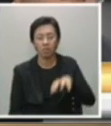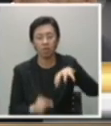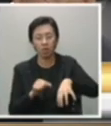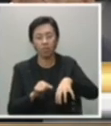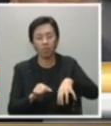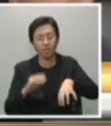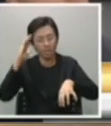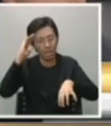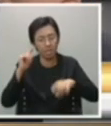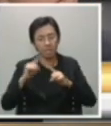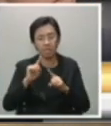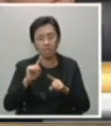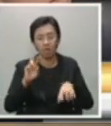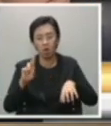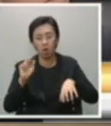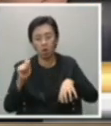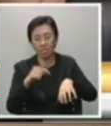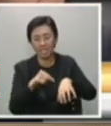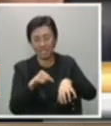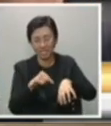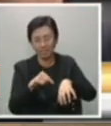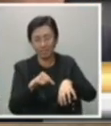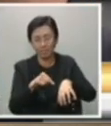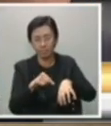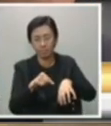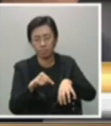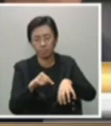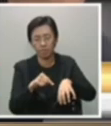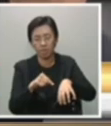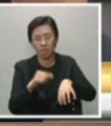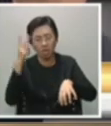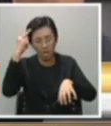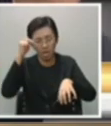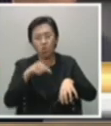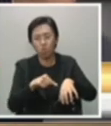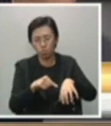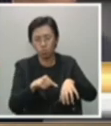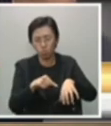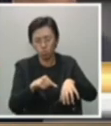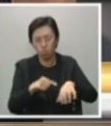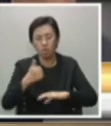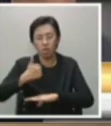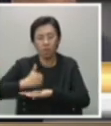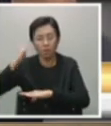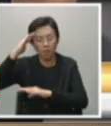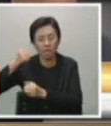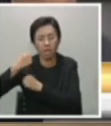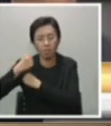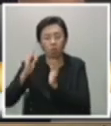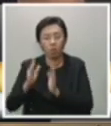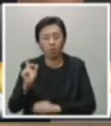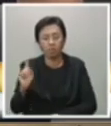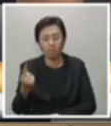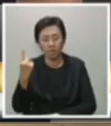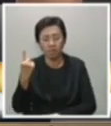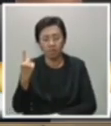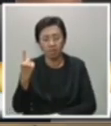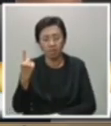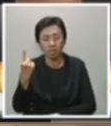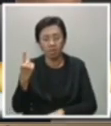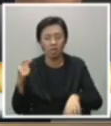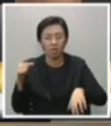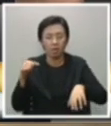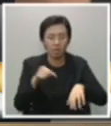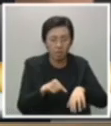ราบที่1รักษาพระองค์ท่านประธานครับผบ.ทบ.คนใหม่หรือคนที่เป็นต่อจากท่านเนี่ยก็เข้า